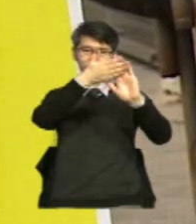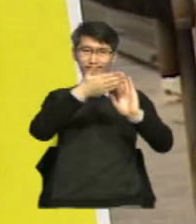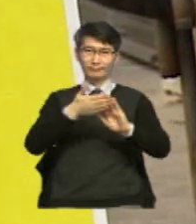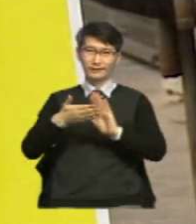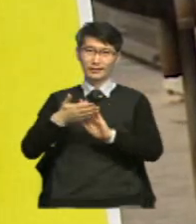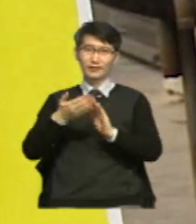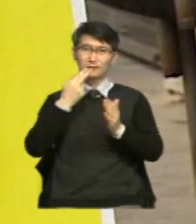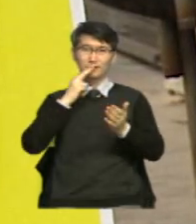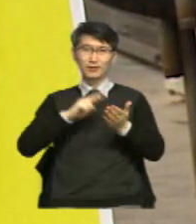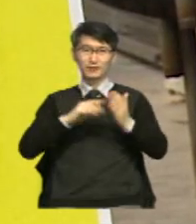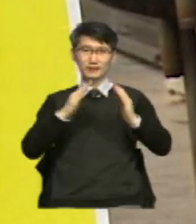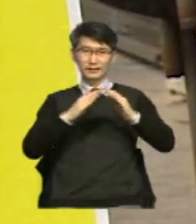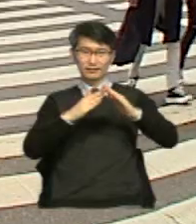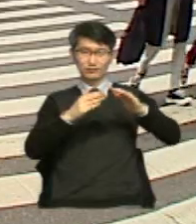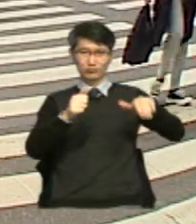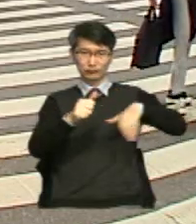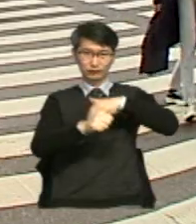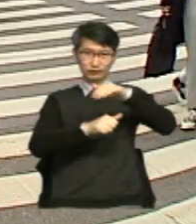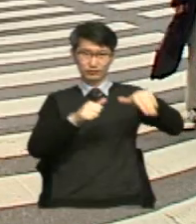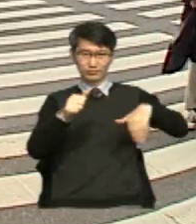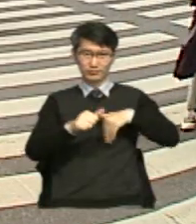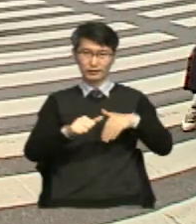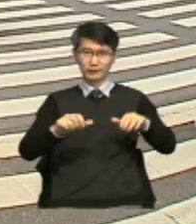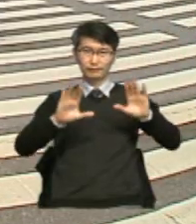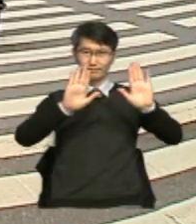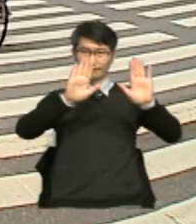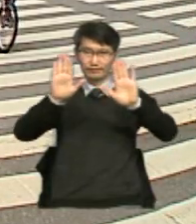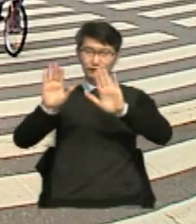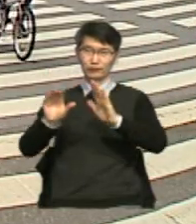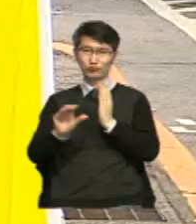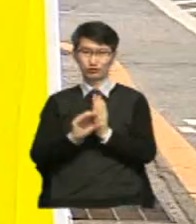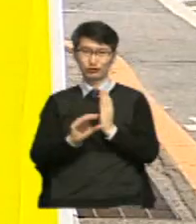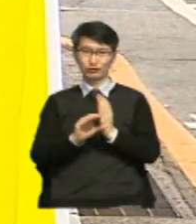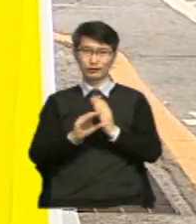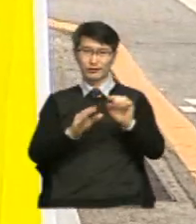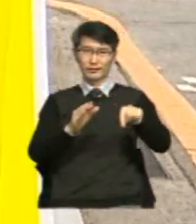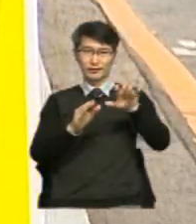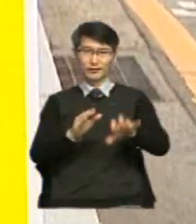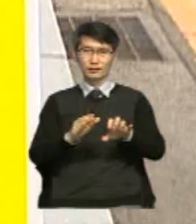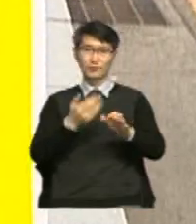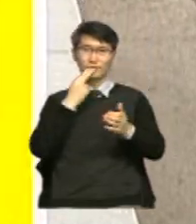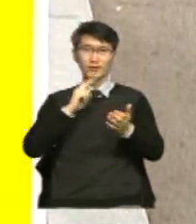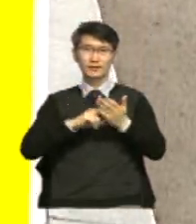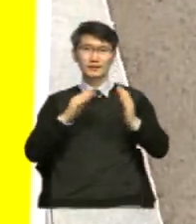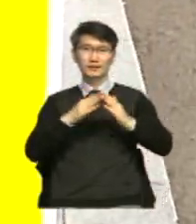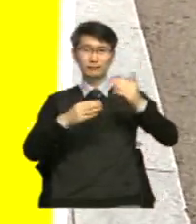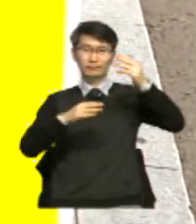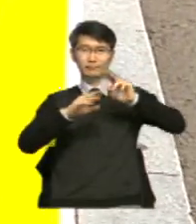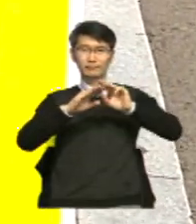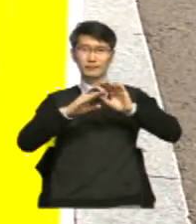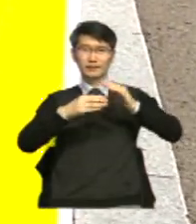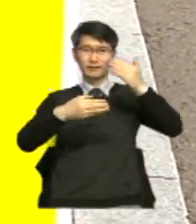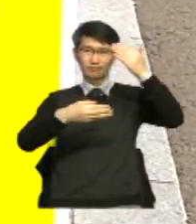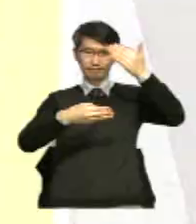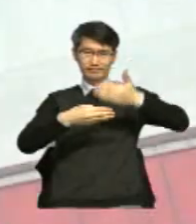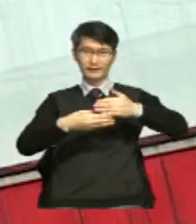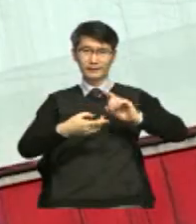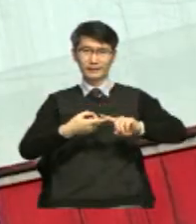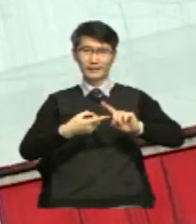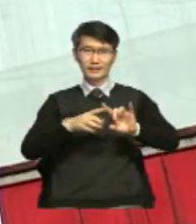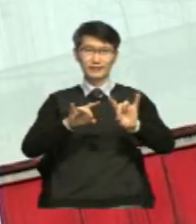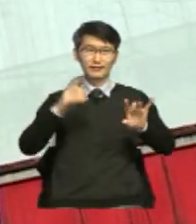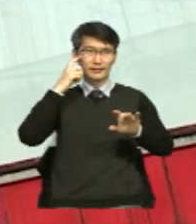망원동 우체국을 중심으로 주민들이 하나 둘 내건 것. 현수막 안에는 망원동 우체국 폐국에 대한 각자의 생각을